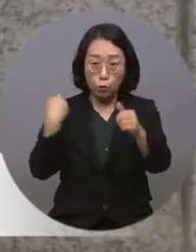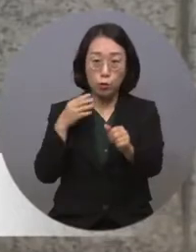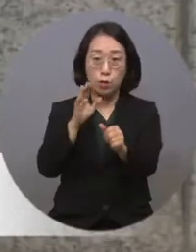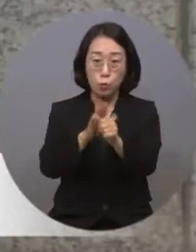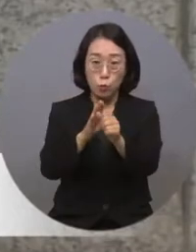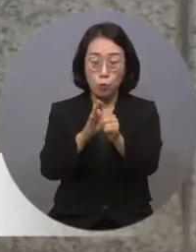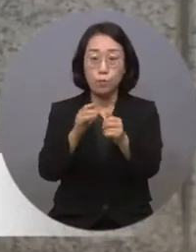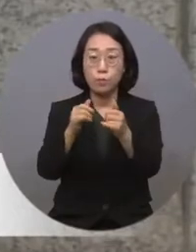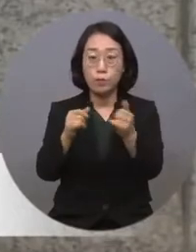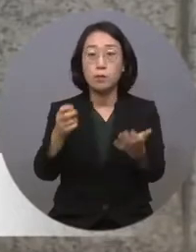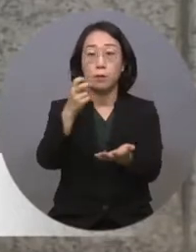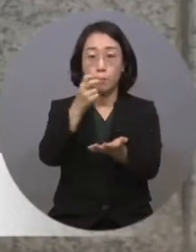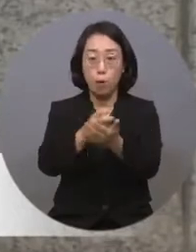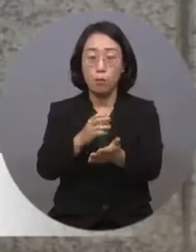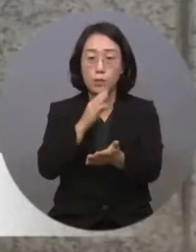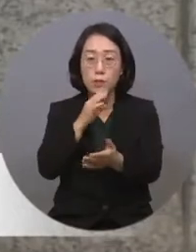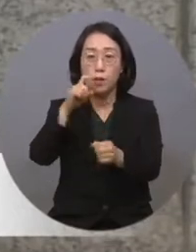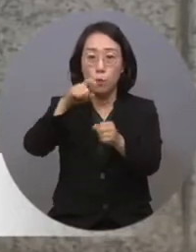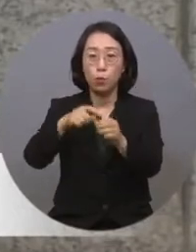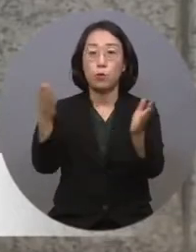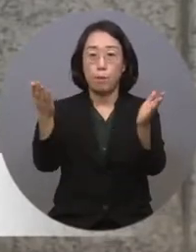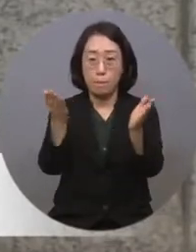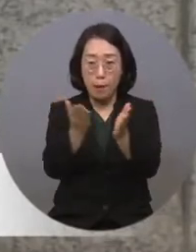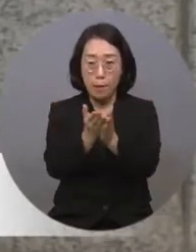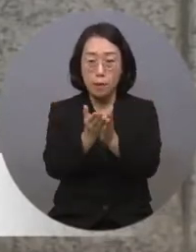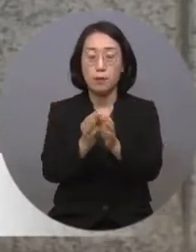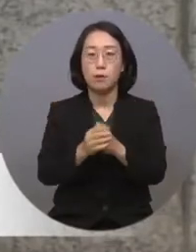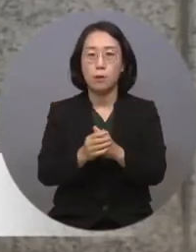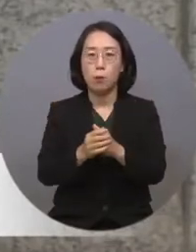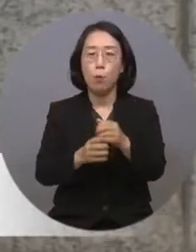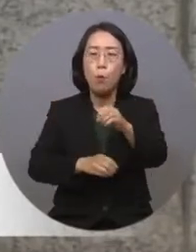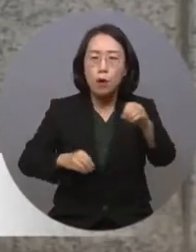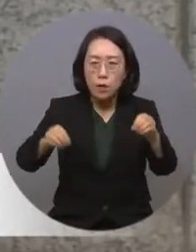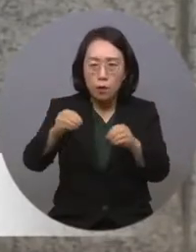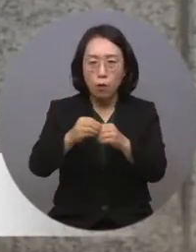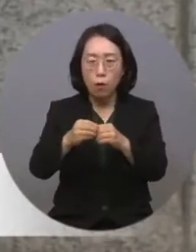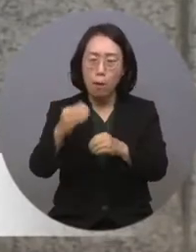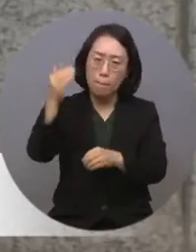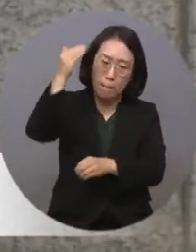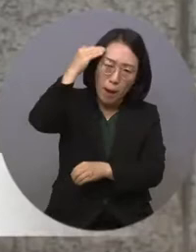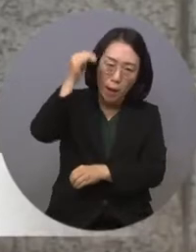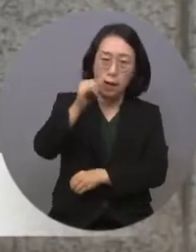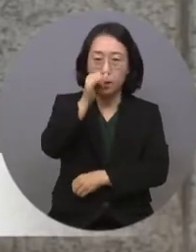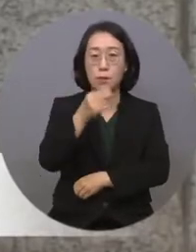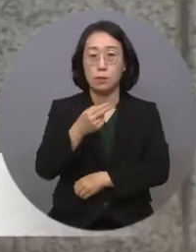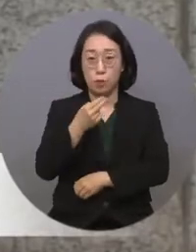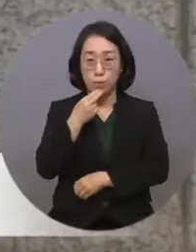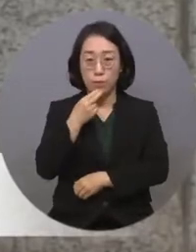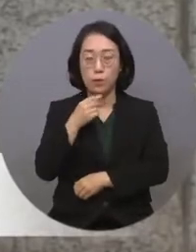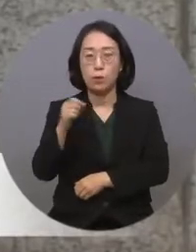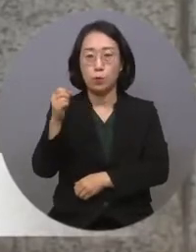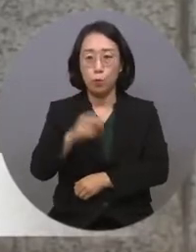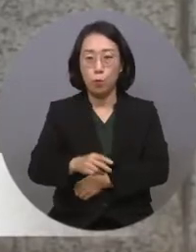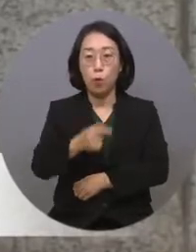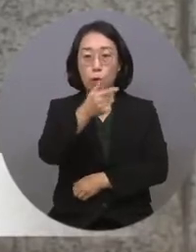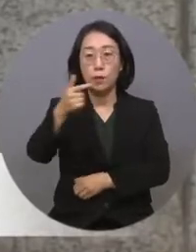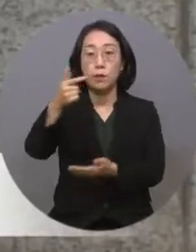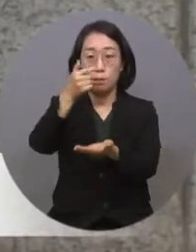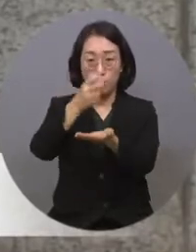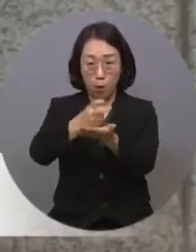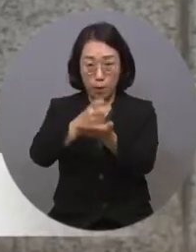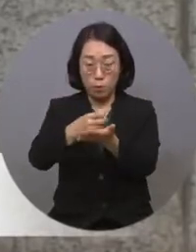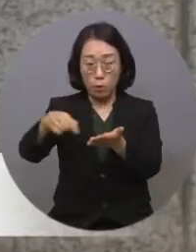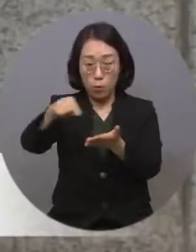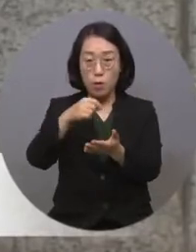제도 본연의 목적에 부합하는 것인지, 오히려 그 반대의 역할을 하고 있지 않은지, 나아가 헌법에서 보장하는